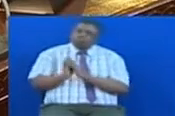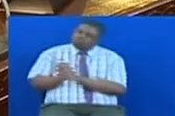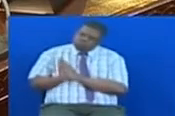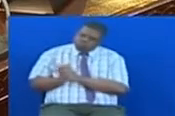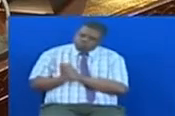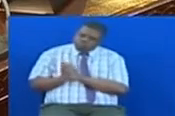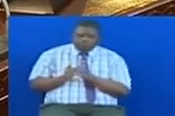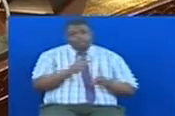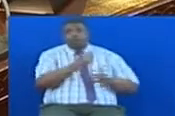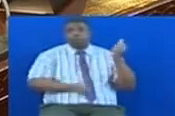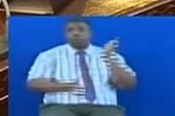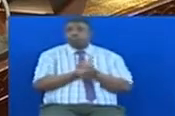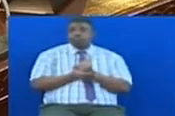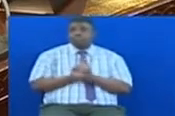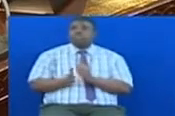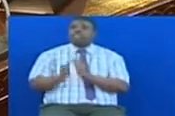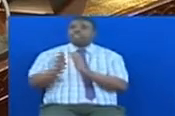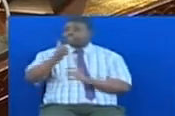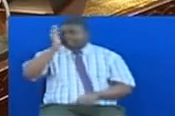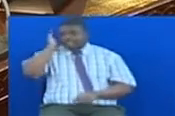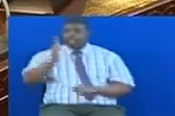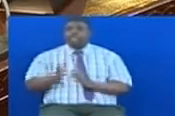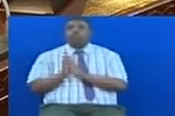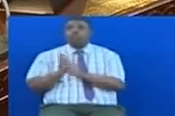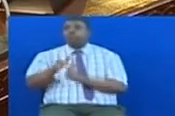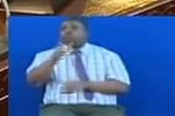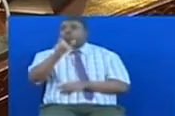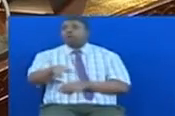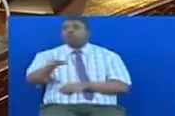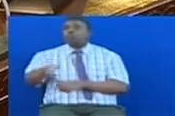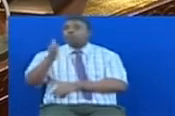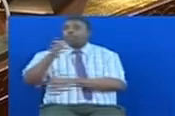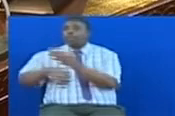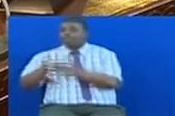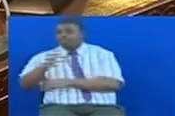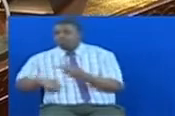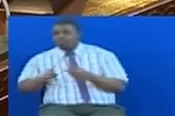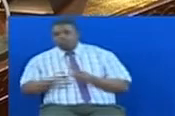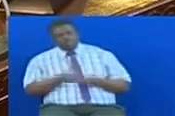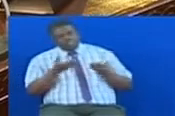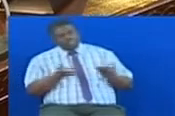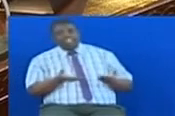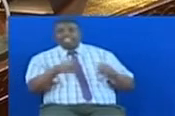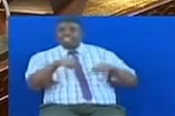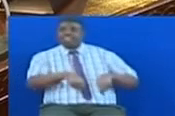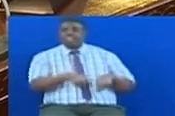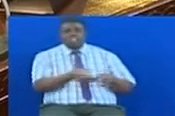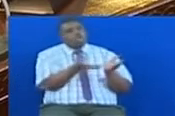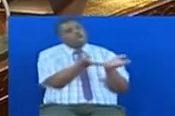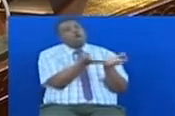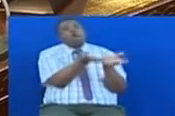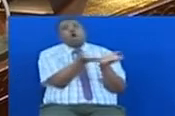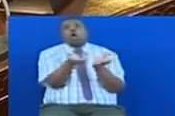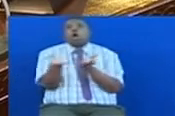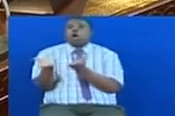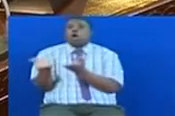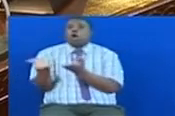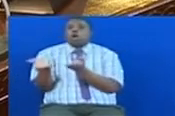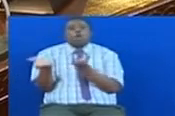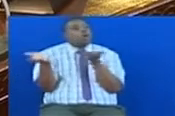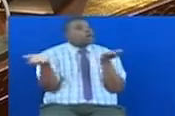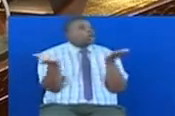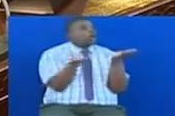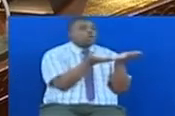wote, kwamba hakika wanaishukuru serikali ya awamu ya tano kwa sababu sasa hivi wao sio ombaomba tena, sio tegemezi tena,